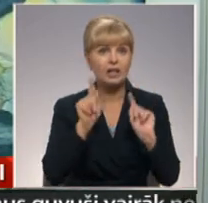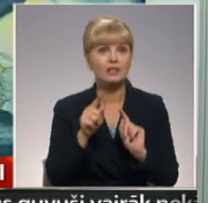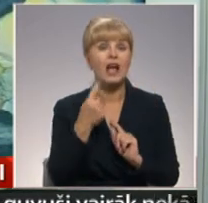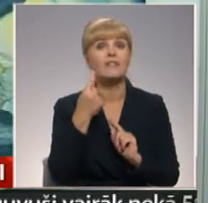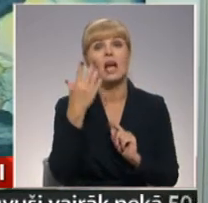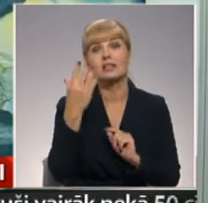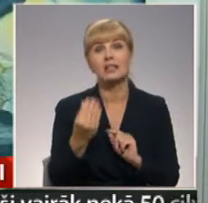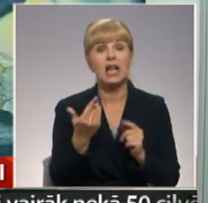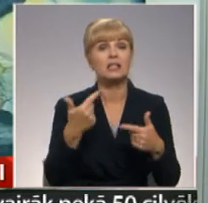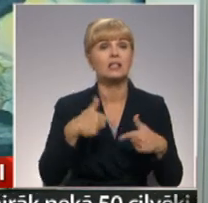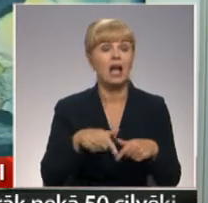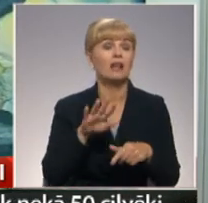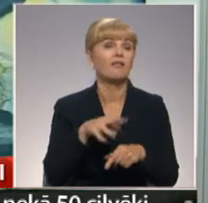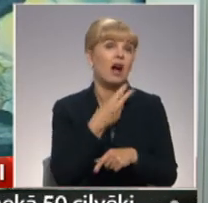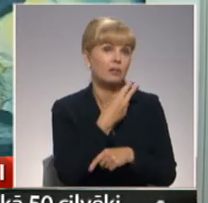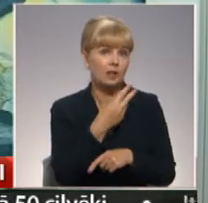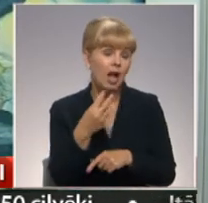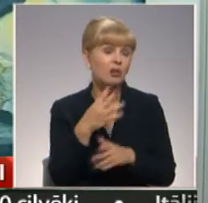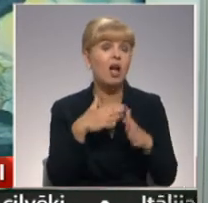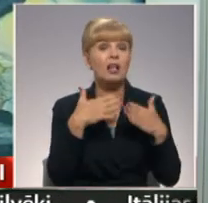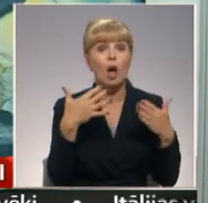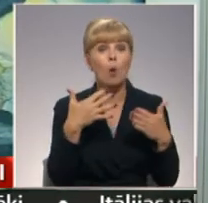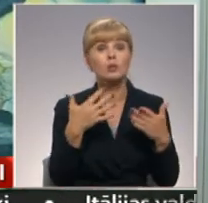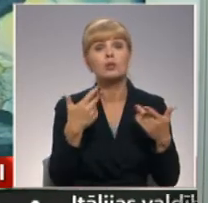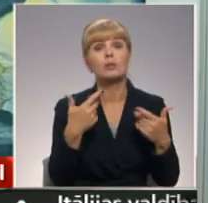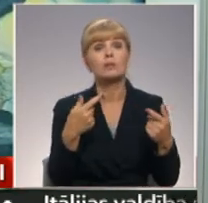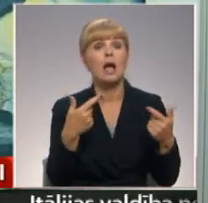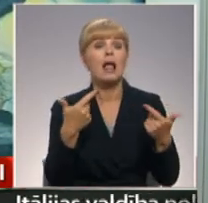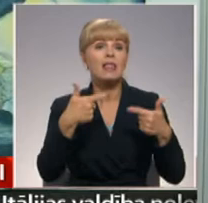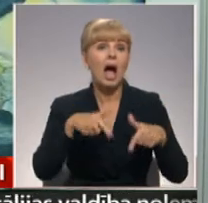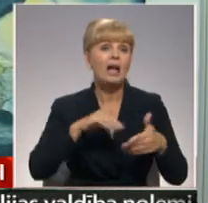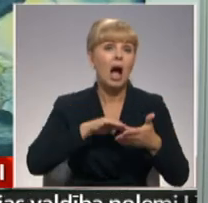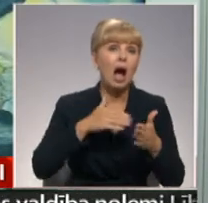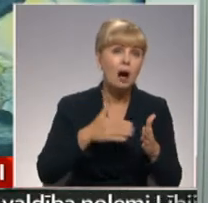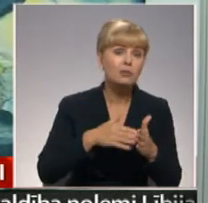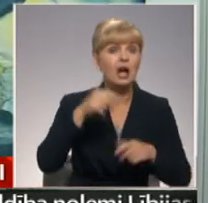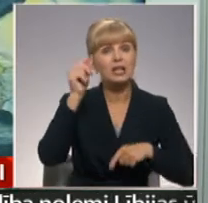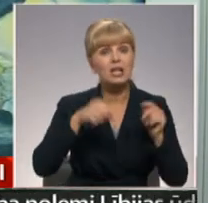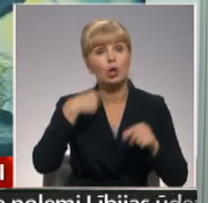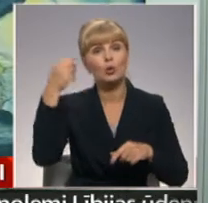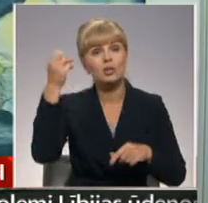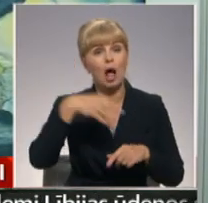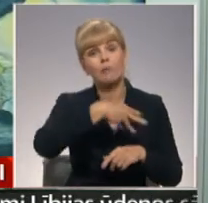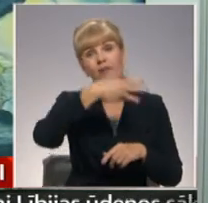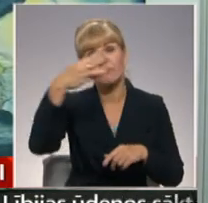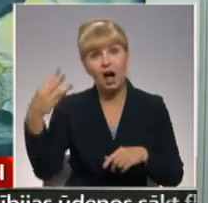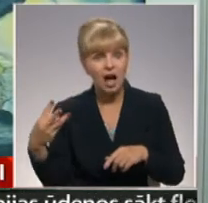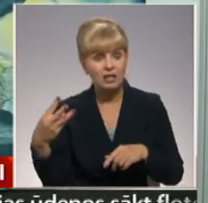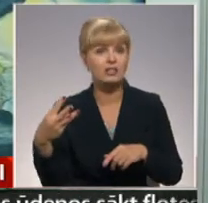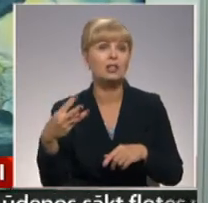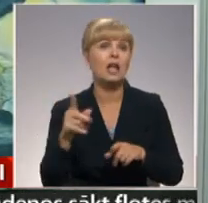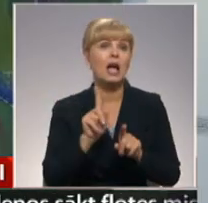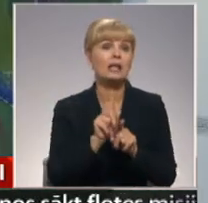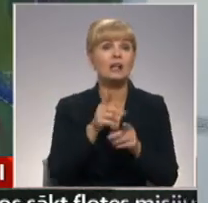Vienas dienas laikā mēs varējām redzēt ļoti daudzas laika apstākļus. Lietus, sauli, varavīksni. Protams, ainavas un atmosfēras nianses Baltijā ir